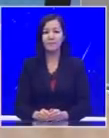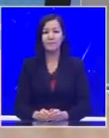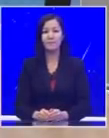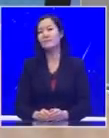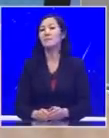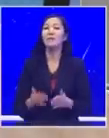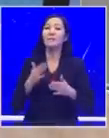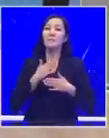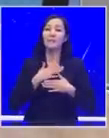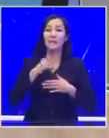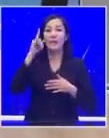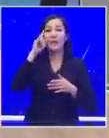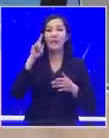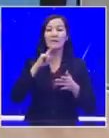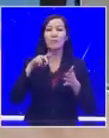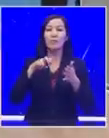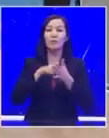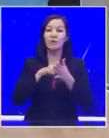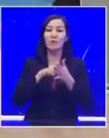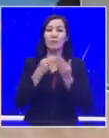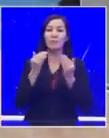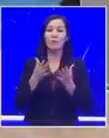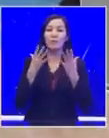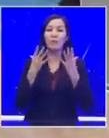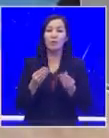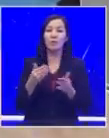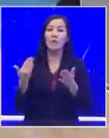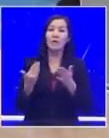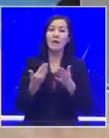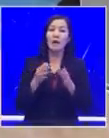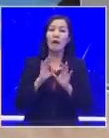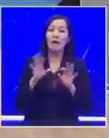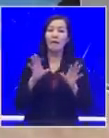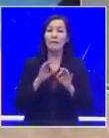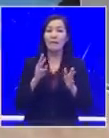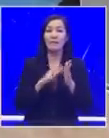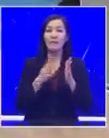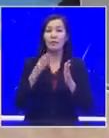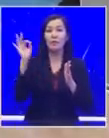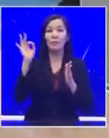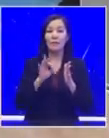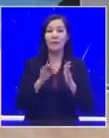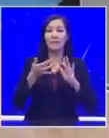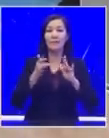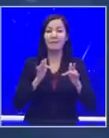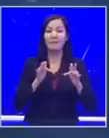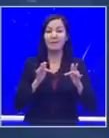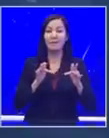Бізде енді Қазпошта арқылы бүгін күні міне жаңа айттық қой, егер 84% бізде интернет